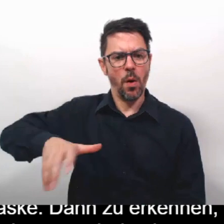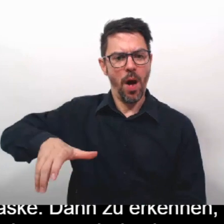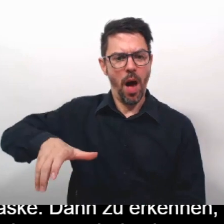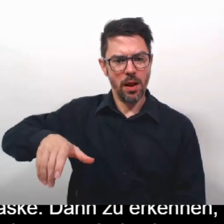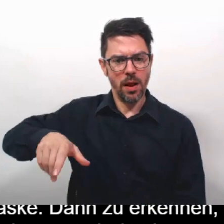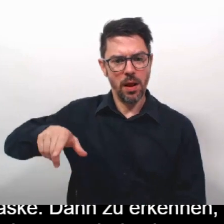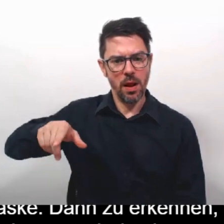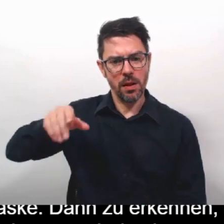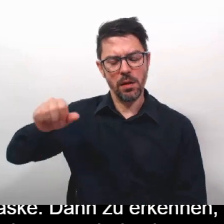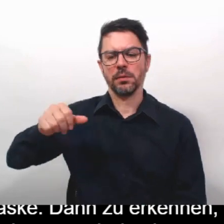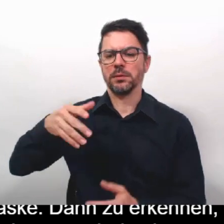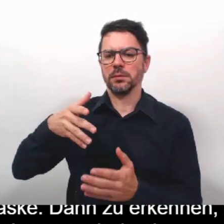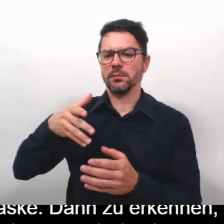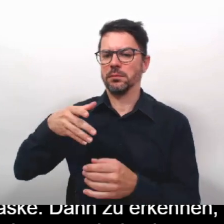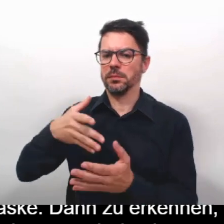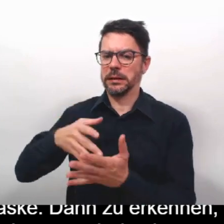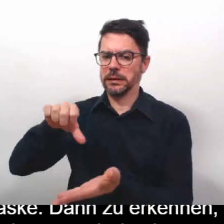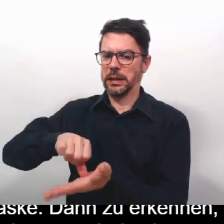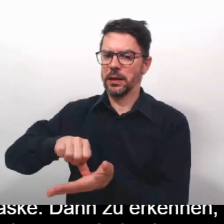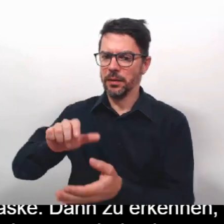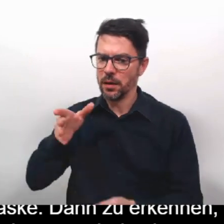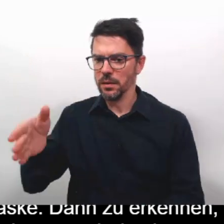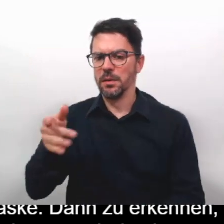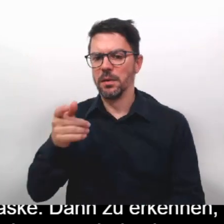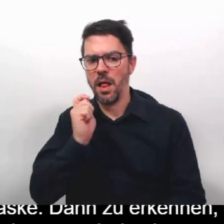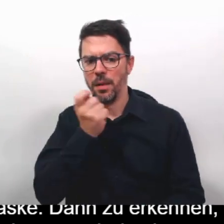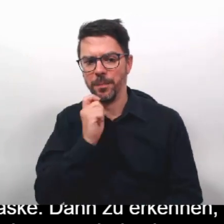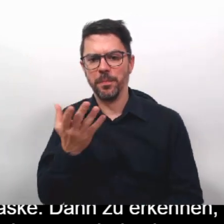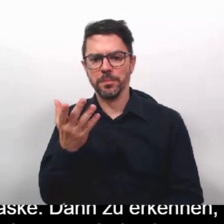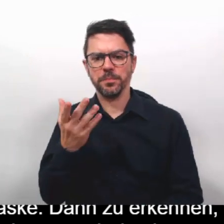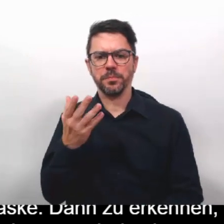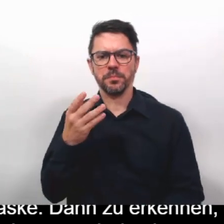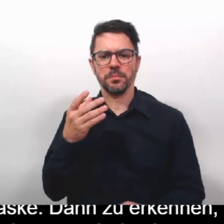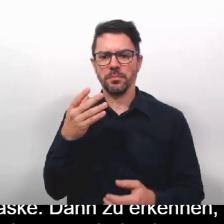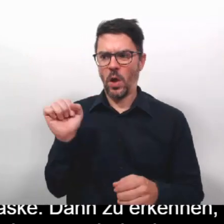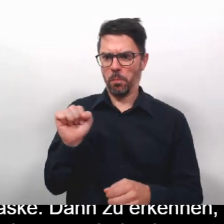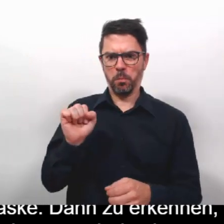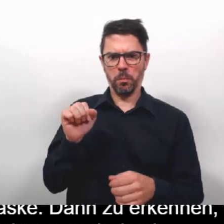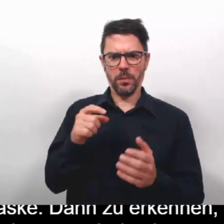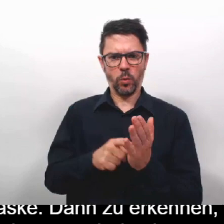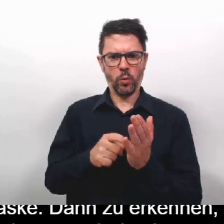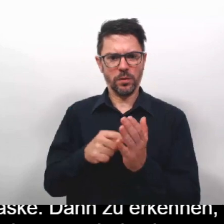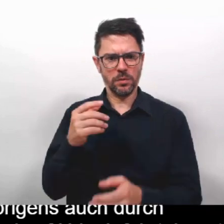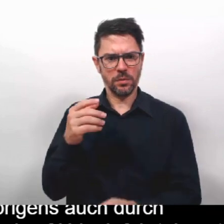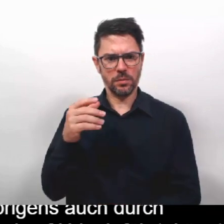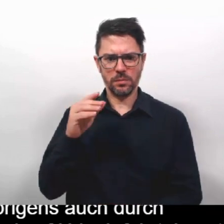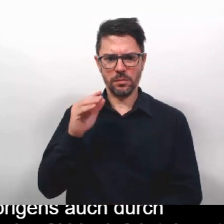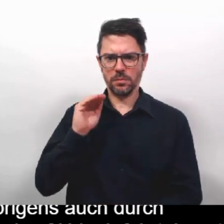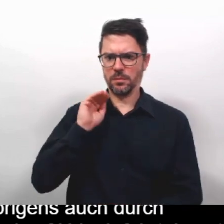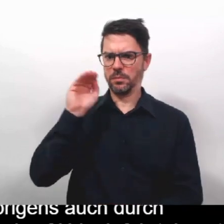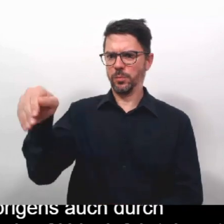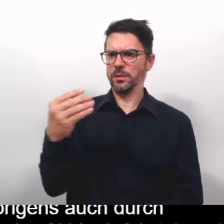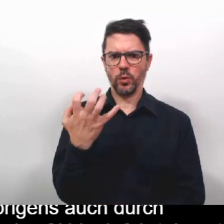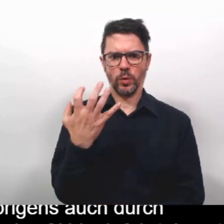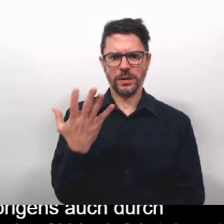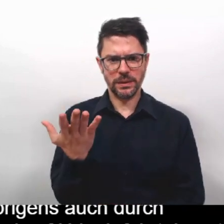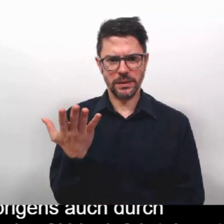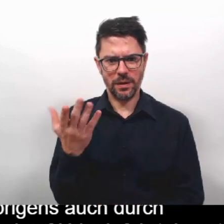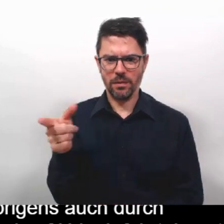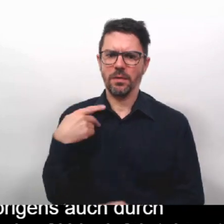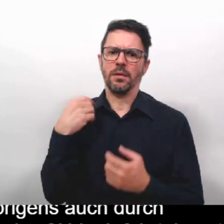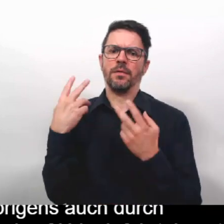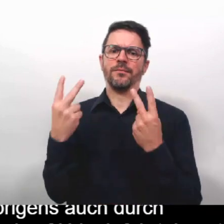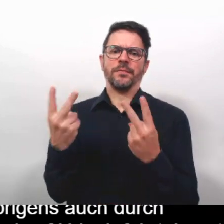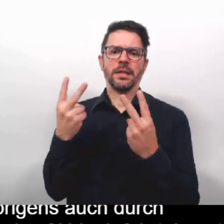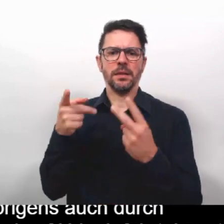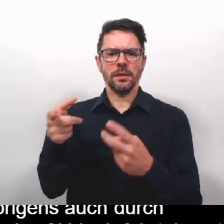wenn man einen Zeitverzug zulässt, dann bedeutet das Gefahr. Und weil das viele einfach überrascht, dass von jetzt auf gleich dann